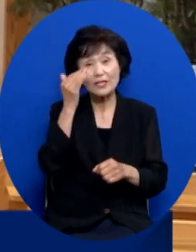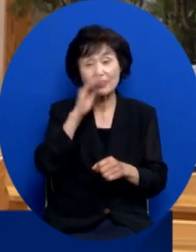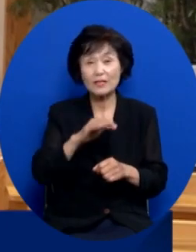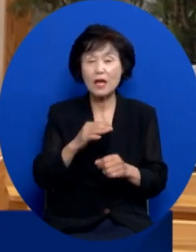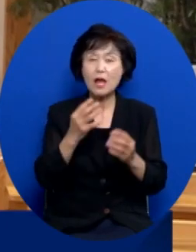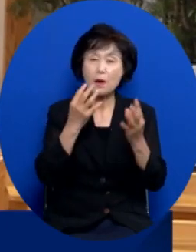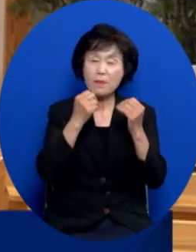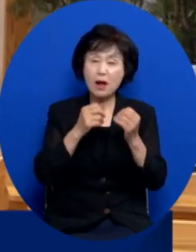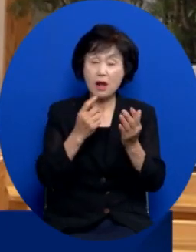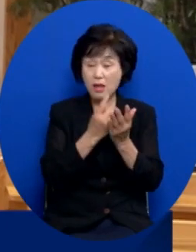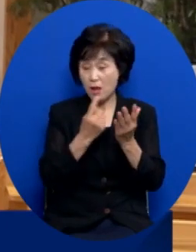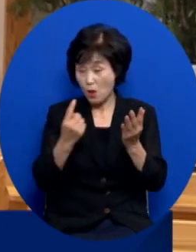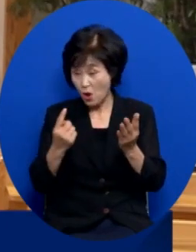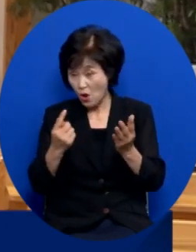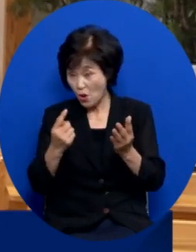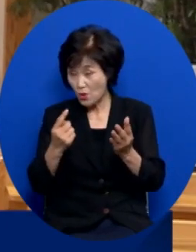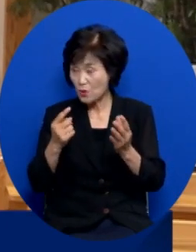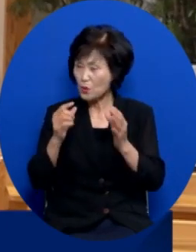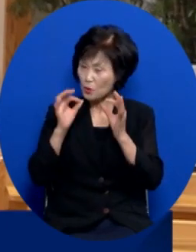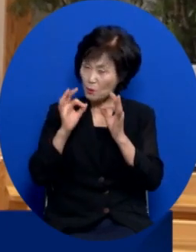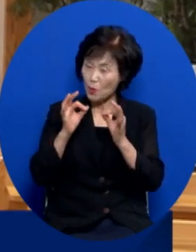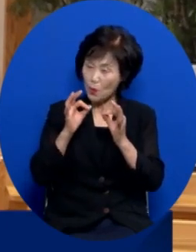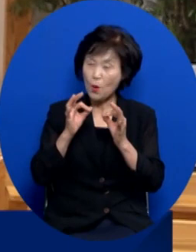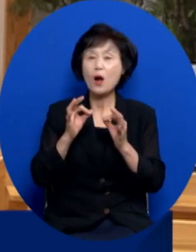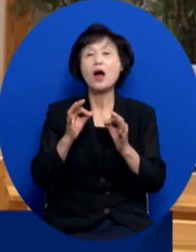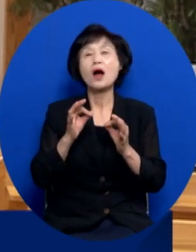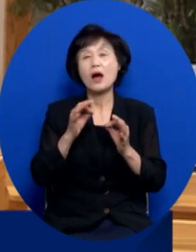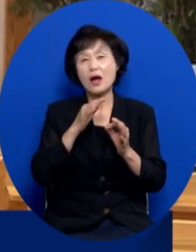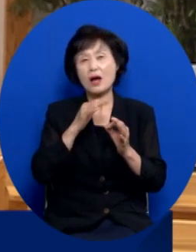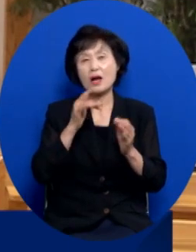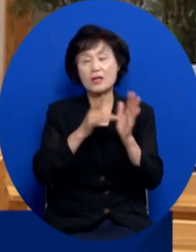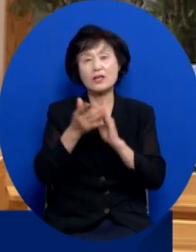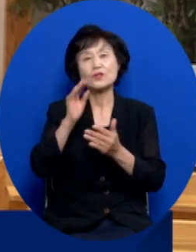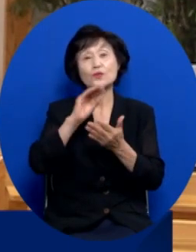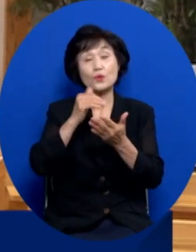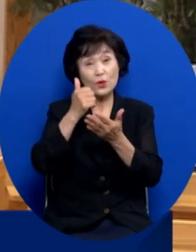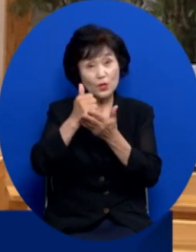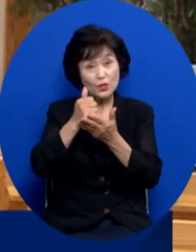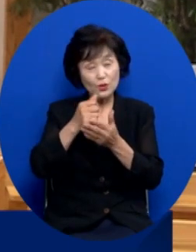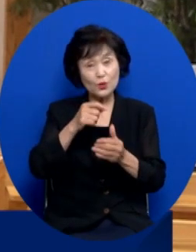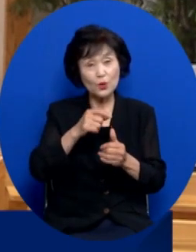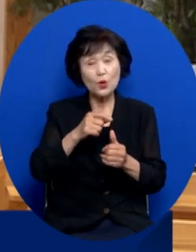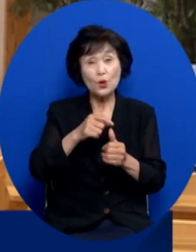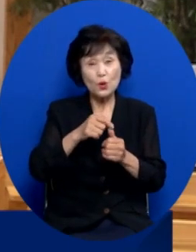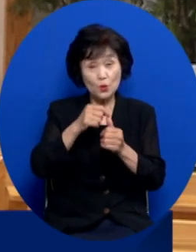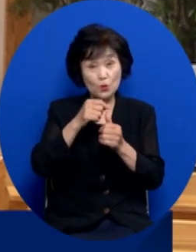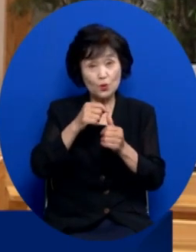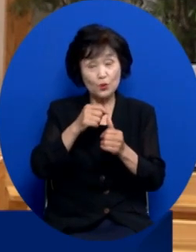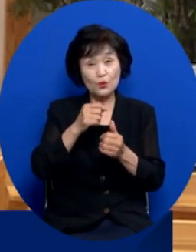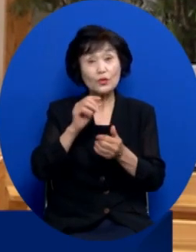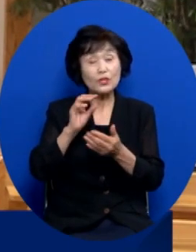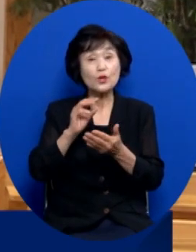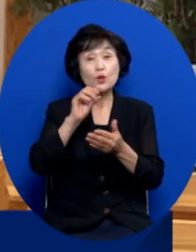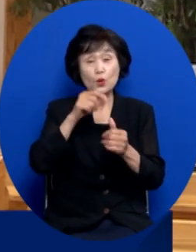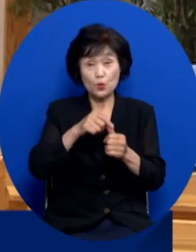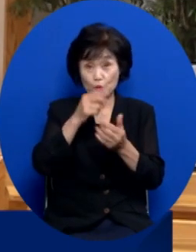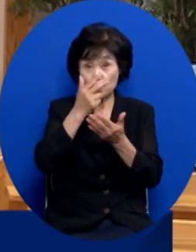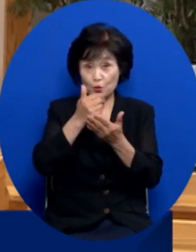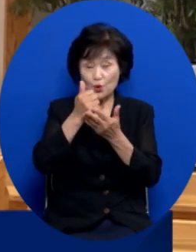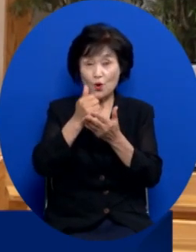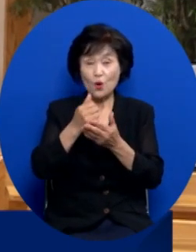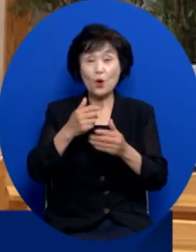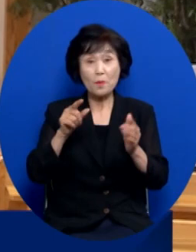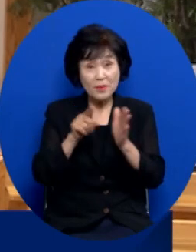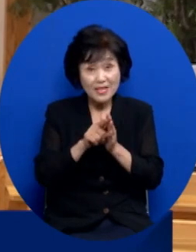있구나 그런 것을 많이 깨닫게 됐습니다. 그래서 예수 그리스도를 구주와 주님으로 영접한 것을 너무 확인한 다음에 그 다음에